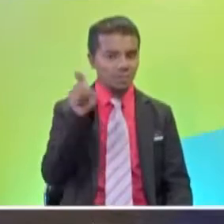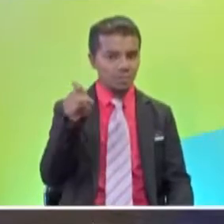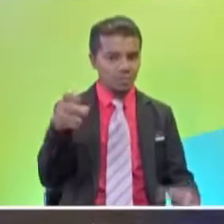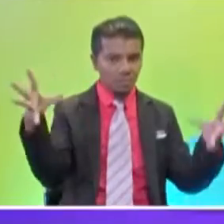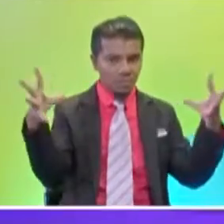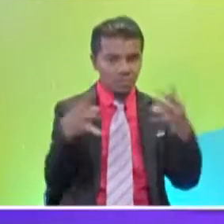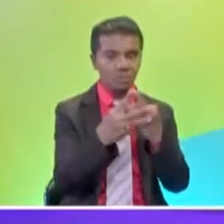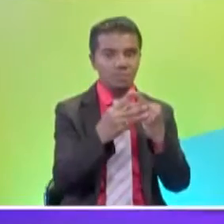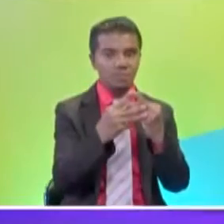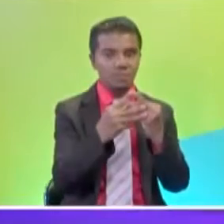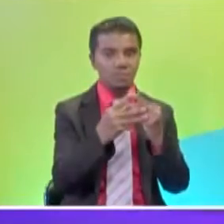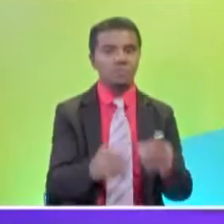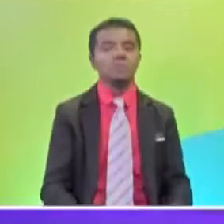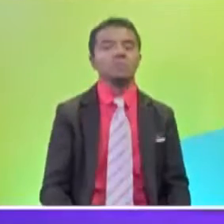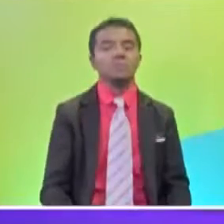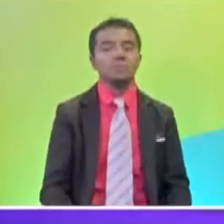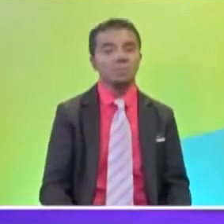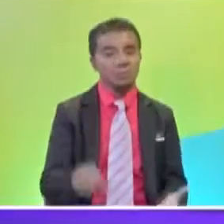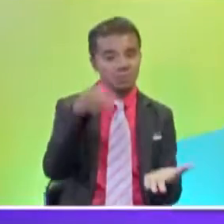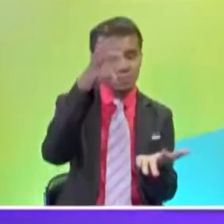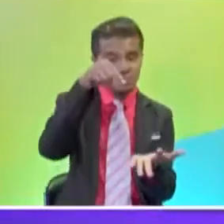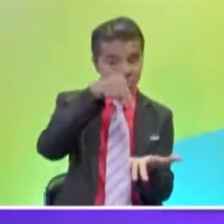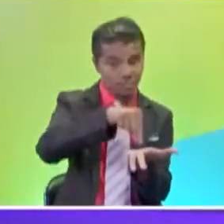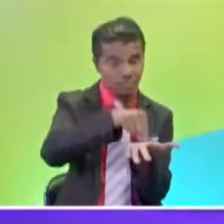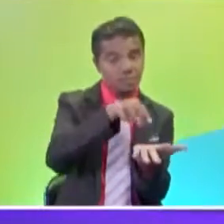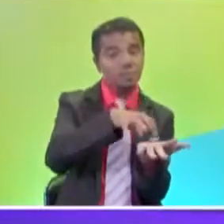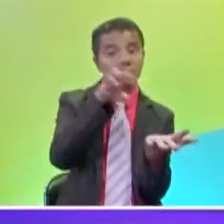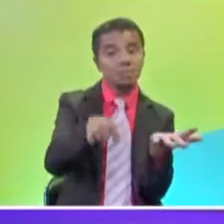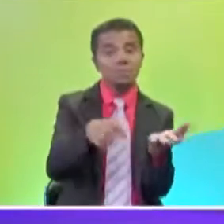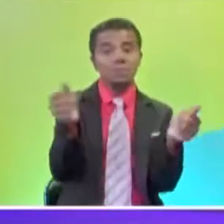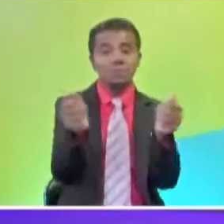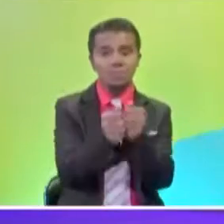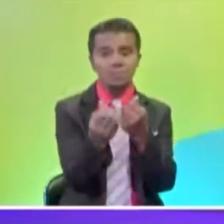ini dengan pasir dengan kadar